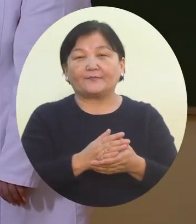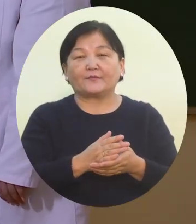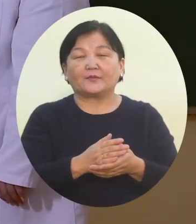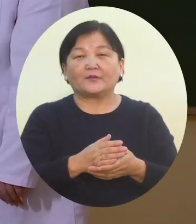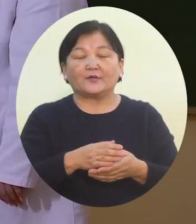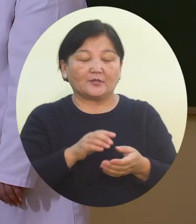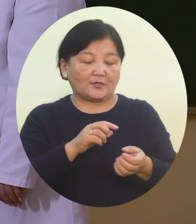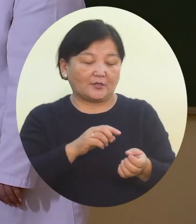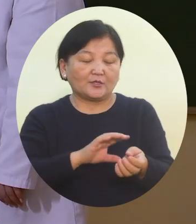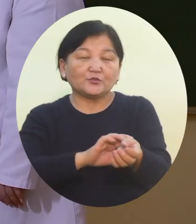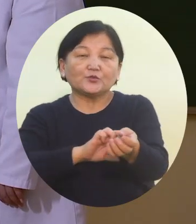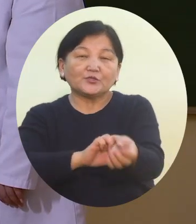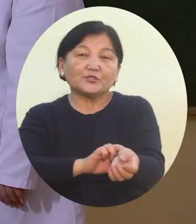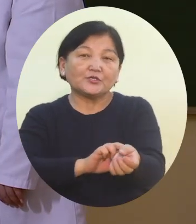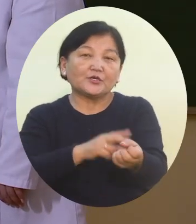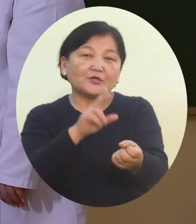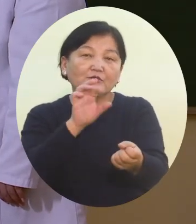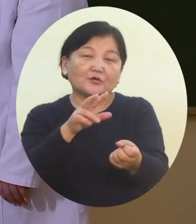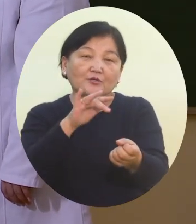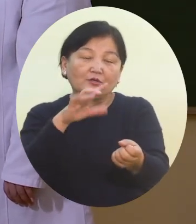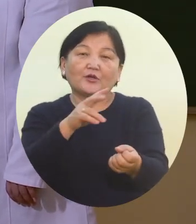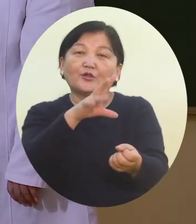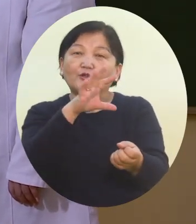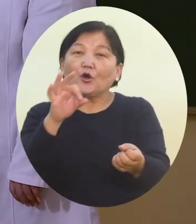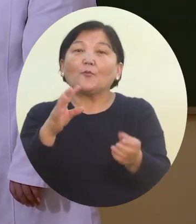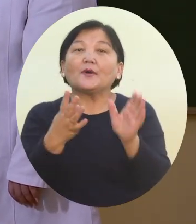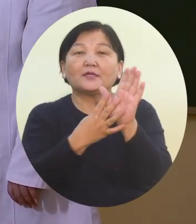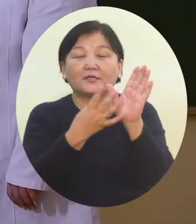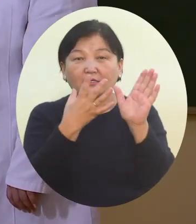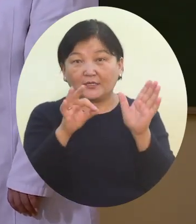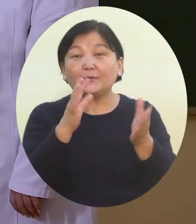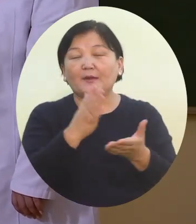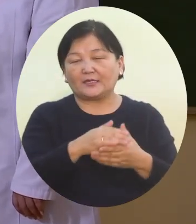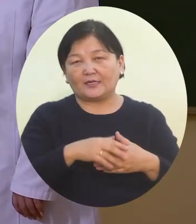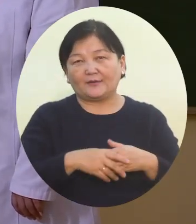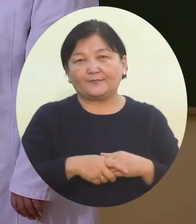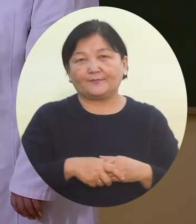цохилтын дундж тоо 90 болсон байна.